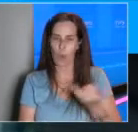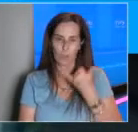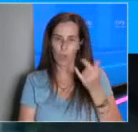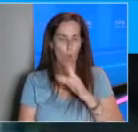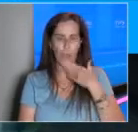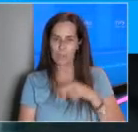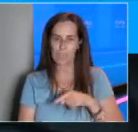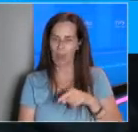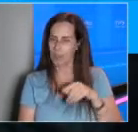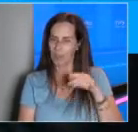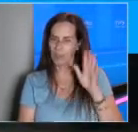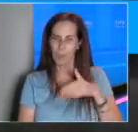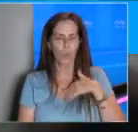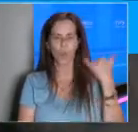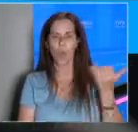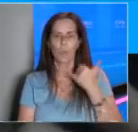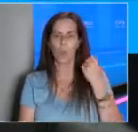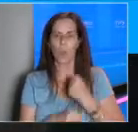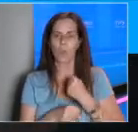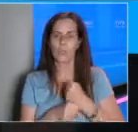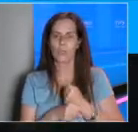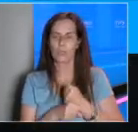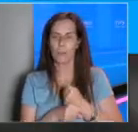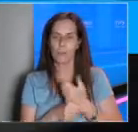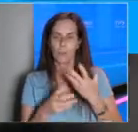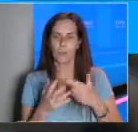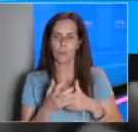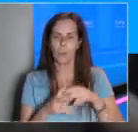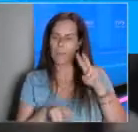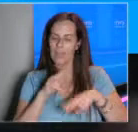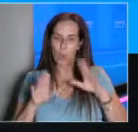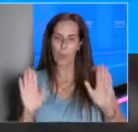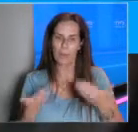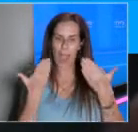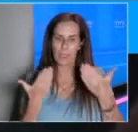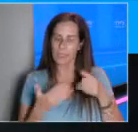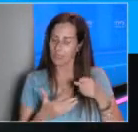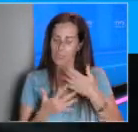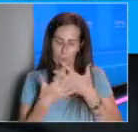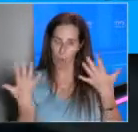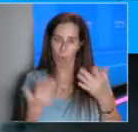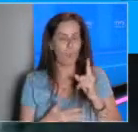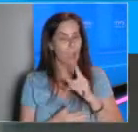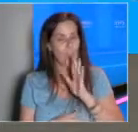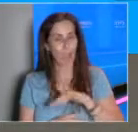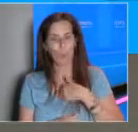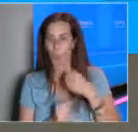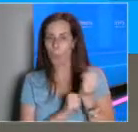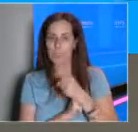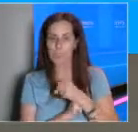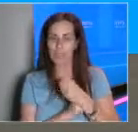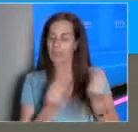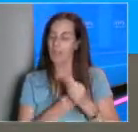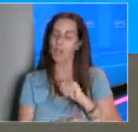לא רק בישראל דרך אגב, אנחנו כל הזמן עוסקים בהירואיקה, בטיפול נמרץ, וזה מובן, אבל אנחנו מזניחים את